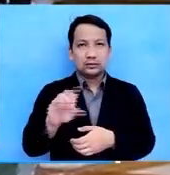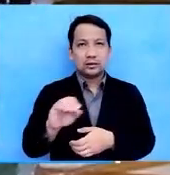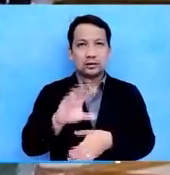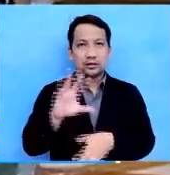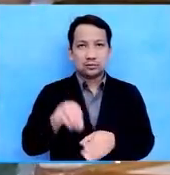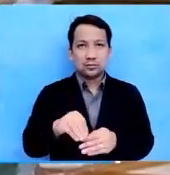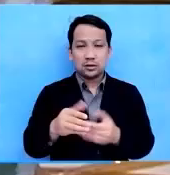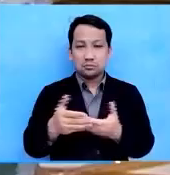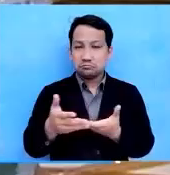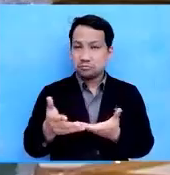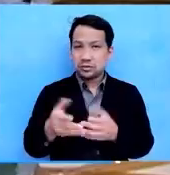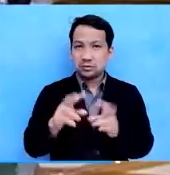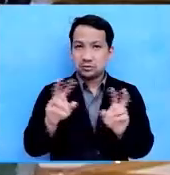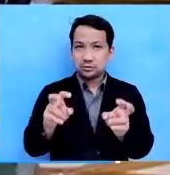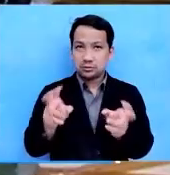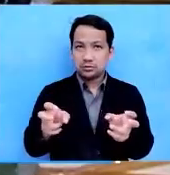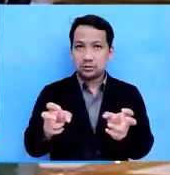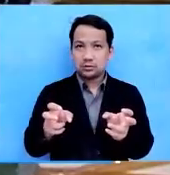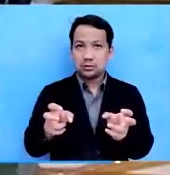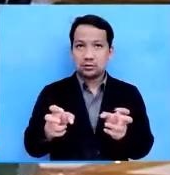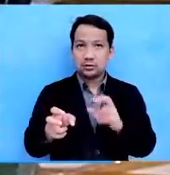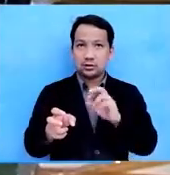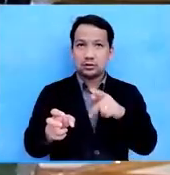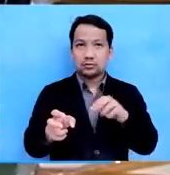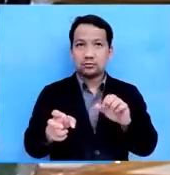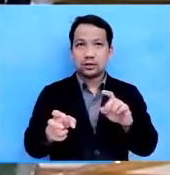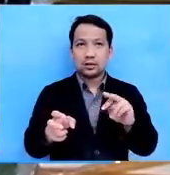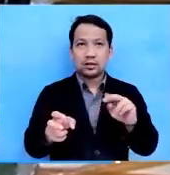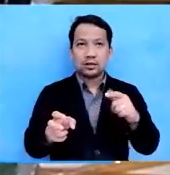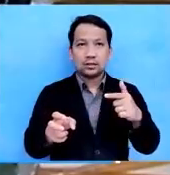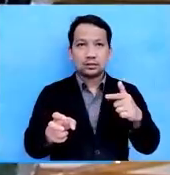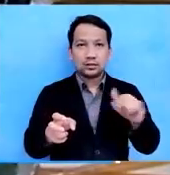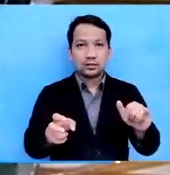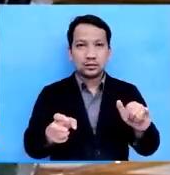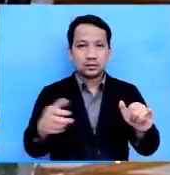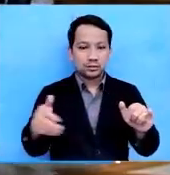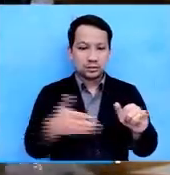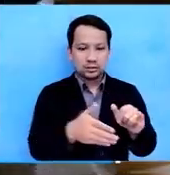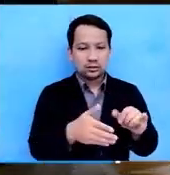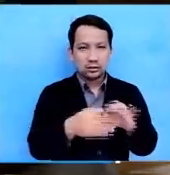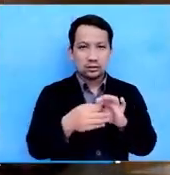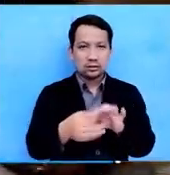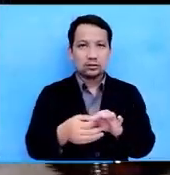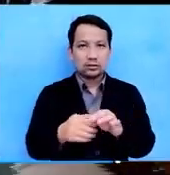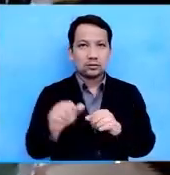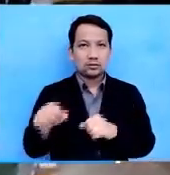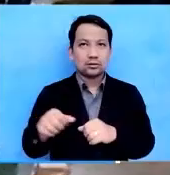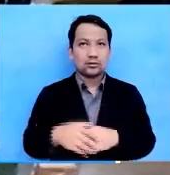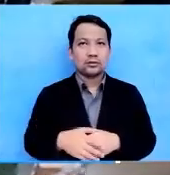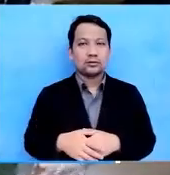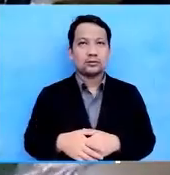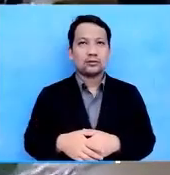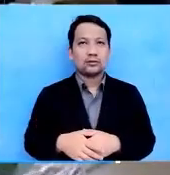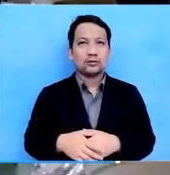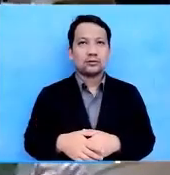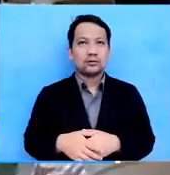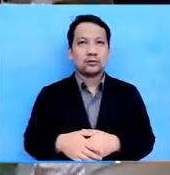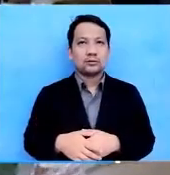yung mga tinatawag na archipelagic fishes o archipelagic species ng mga isda. Ito yung